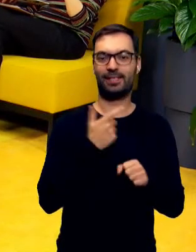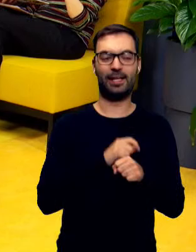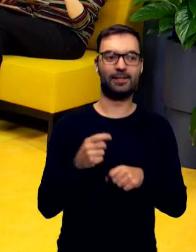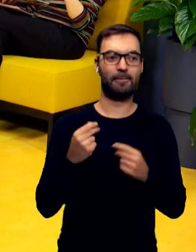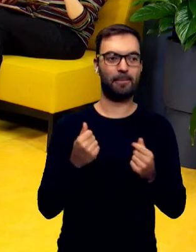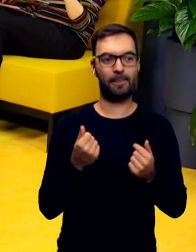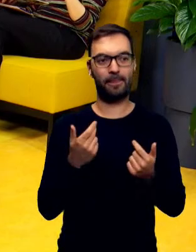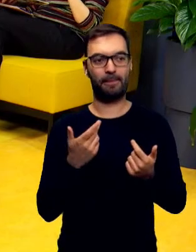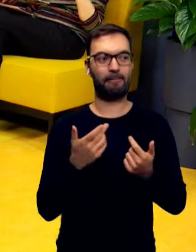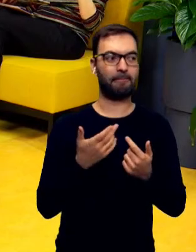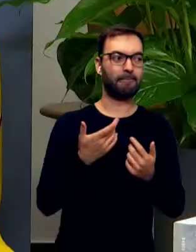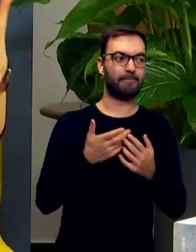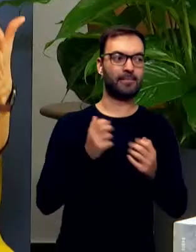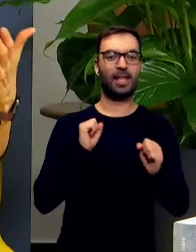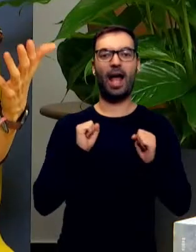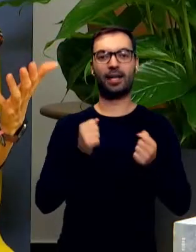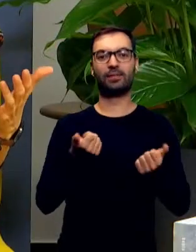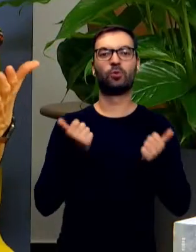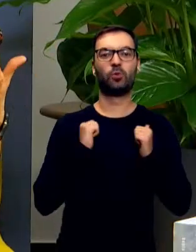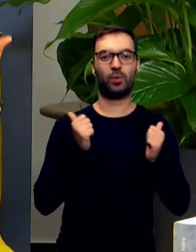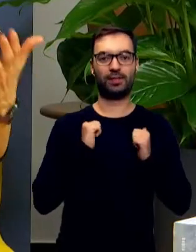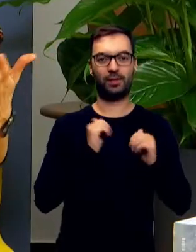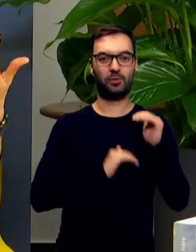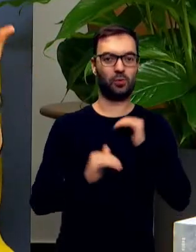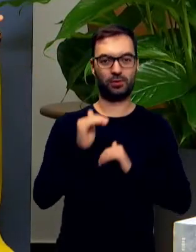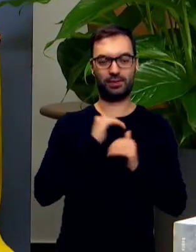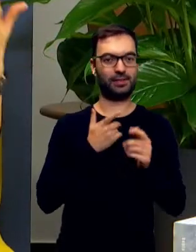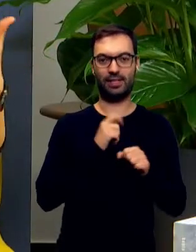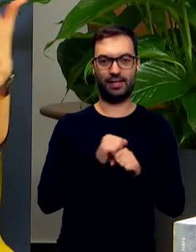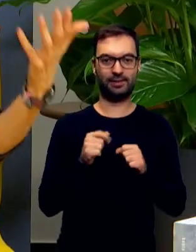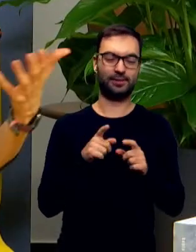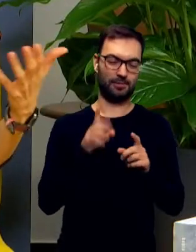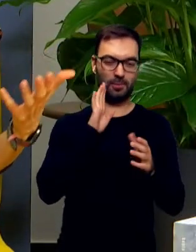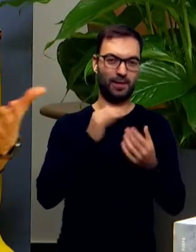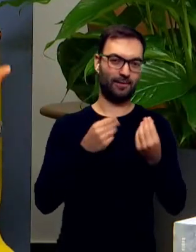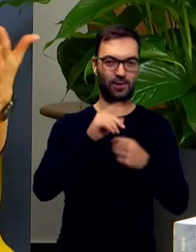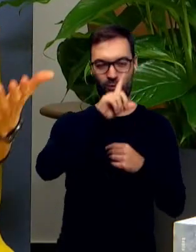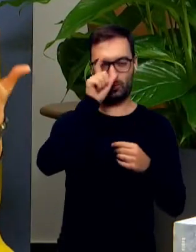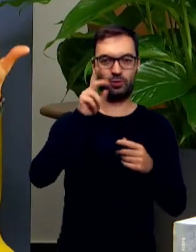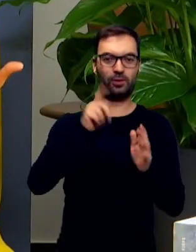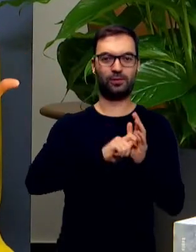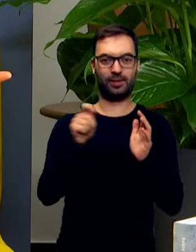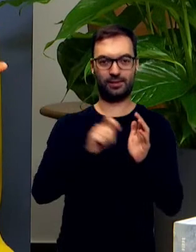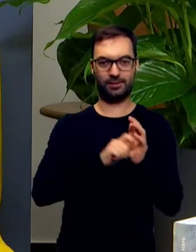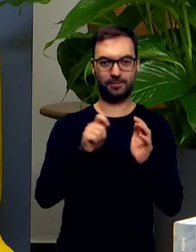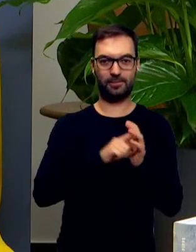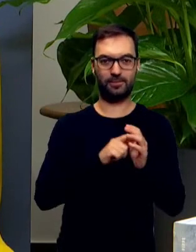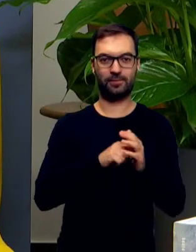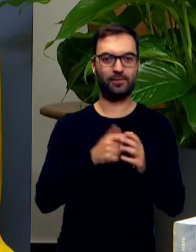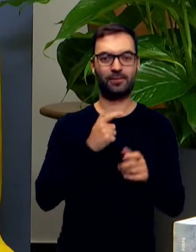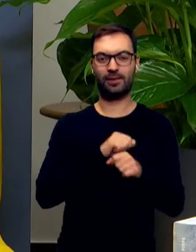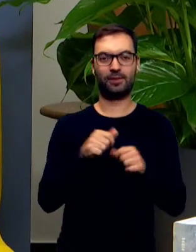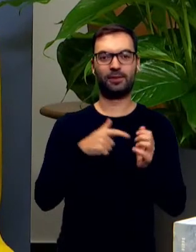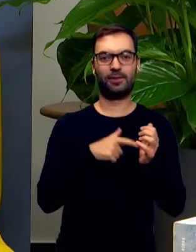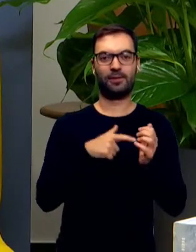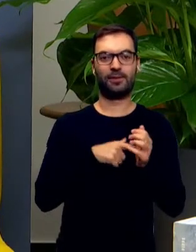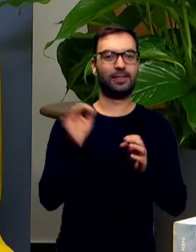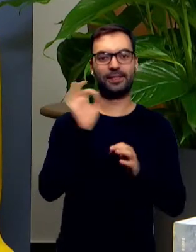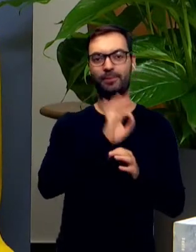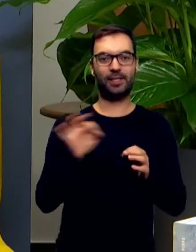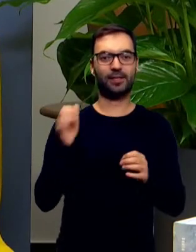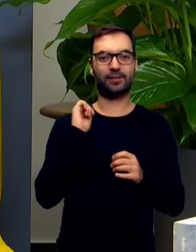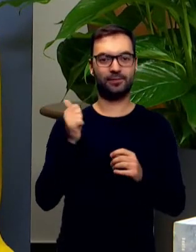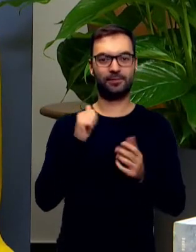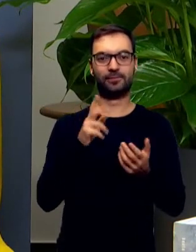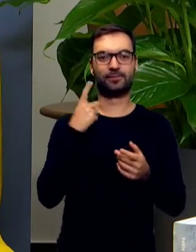jest, powiedzmy, aktywnym turystą górskim, bo tak bym określiła większość ludzi, którzy jeżdżą, bo to nie są przecież w dużej mierze